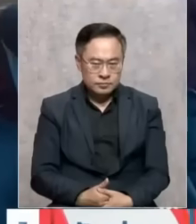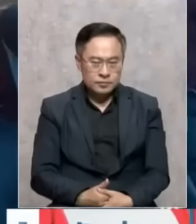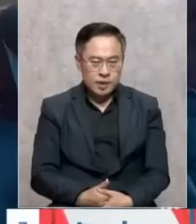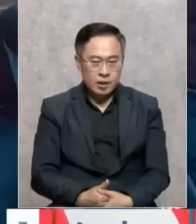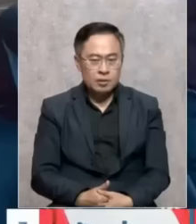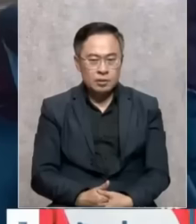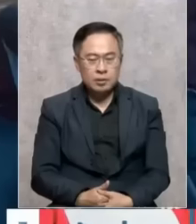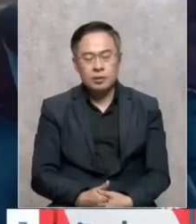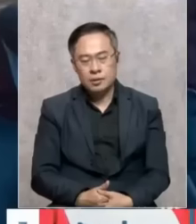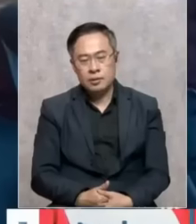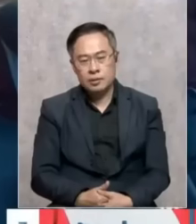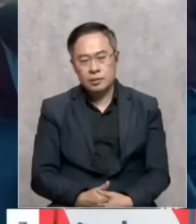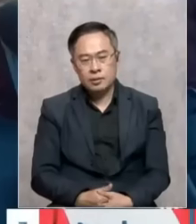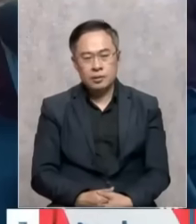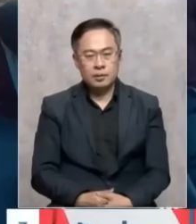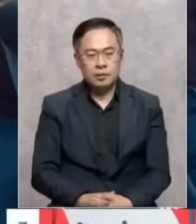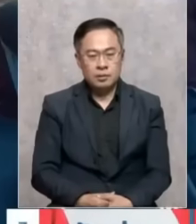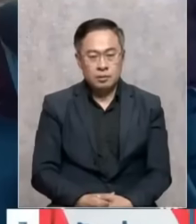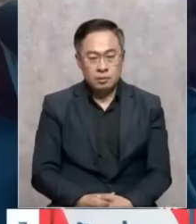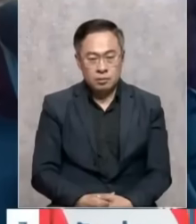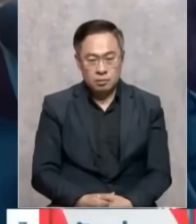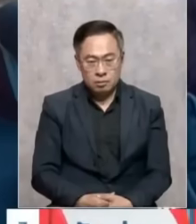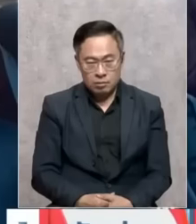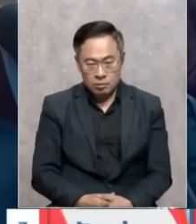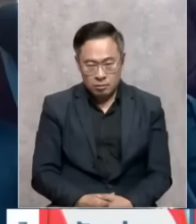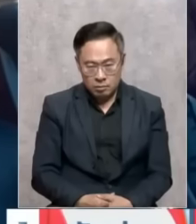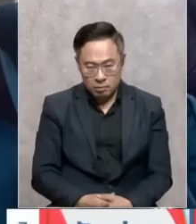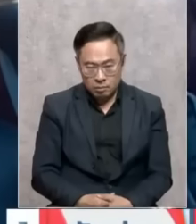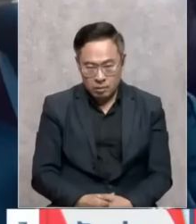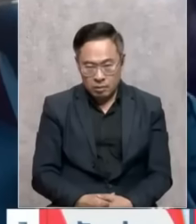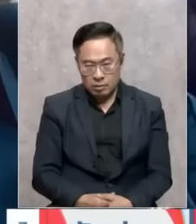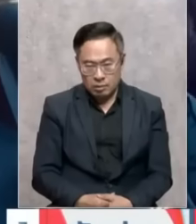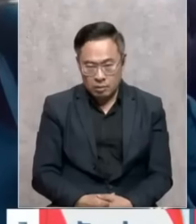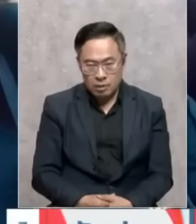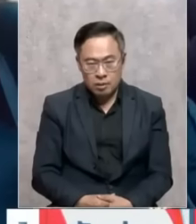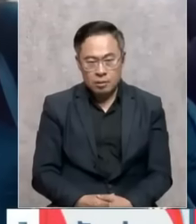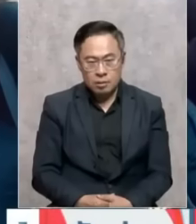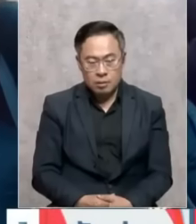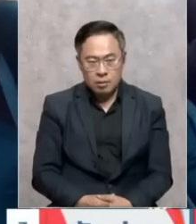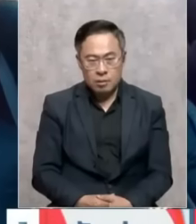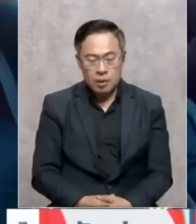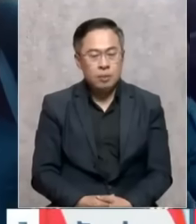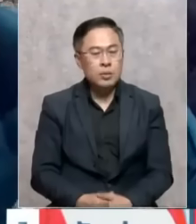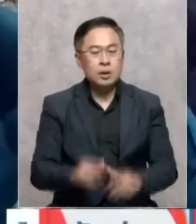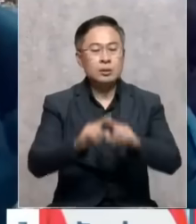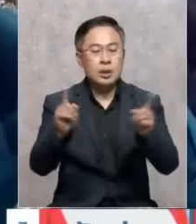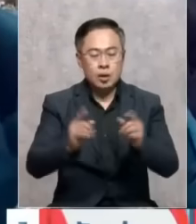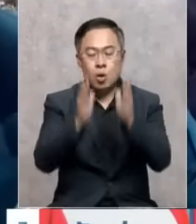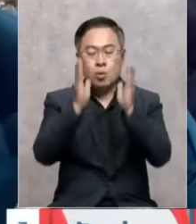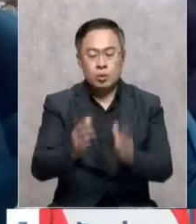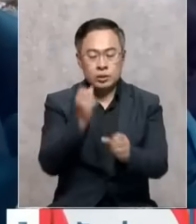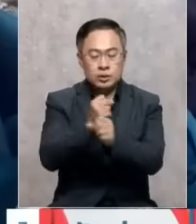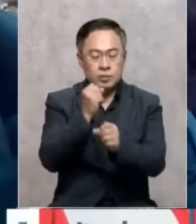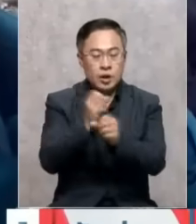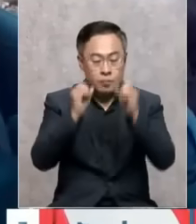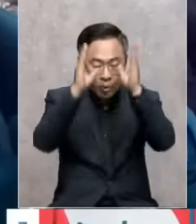อนกลับโอ้ยไปเลย ท่านซีกนักวิชาการก็จะไปฟังคำดีอาจารย์สุรชาติบำรุงสุขอ าจารย์สุรชาติ เนี่ย